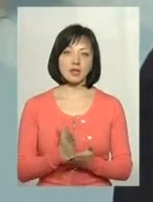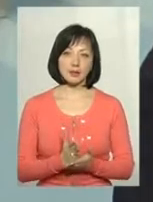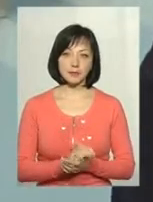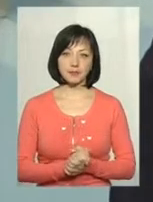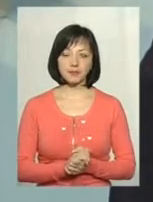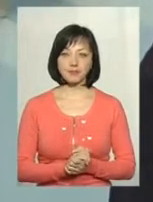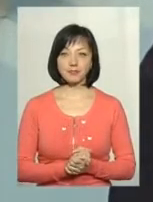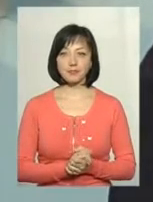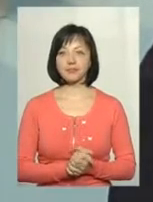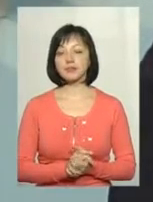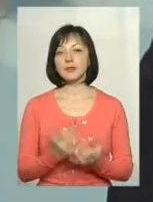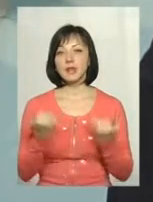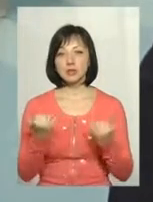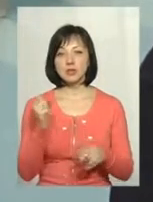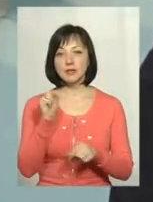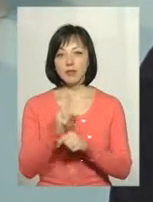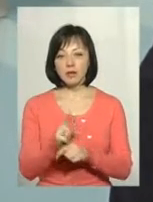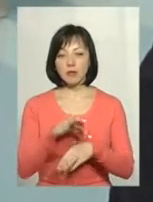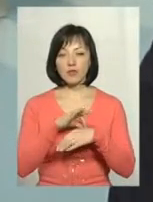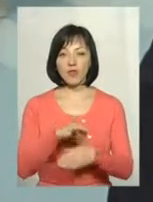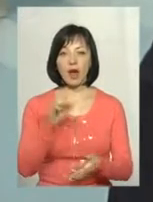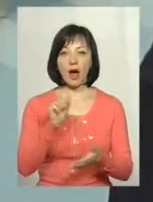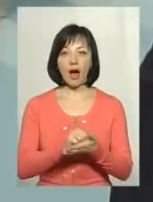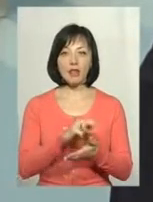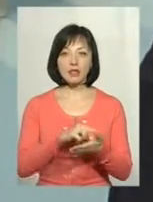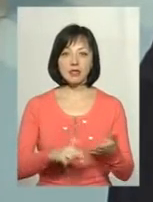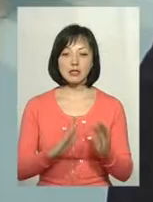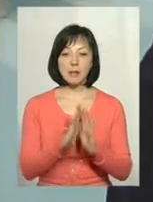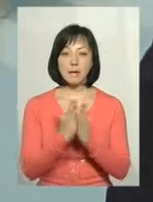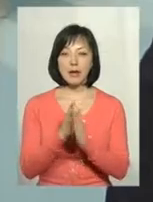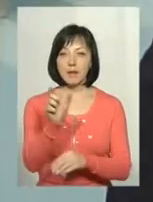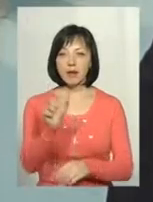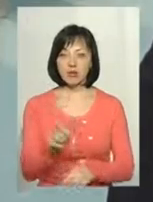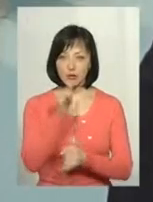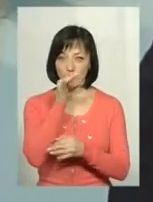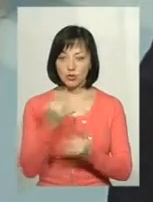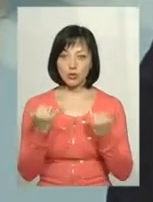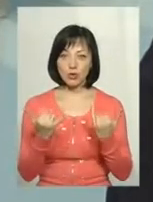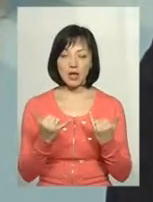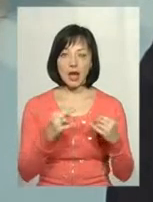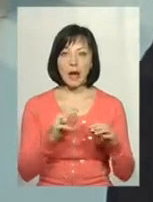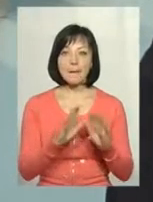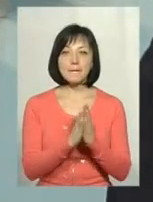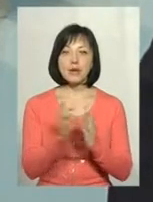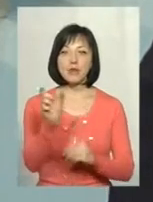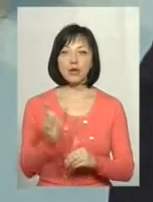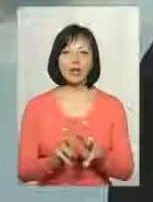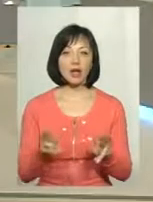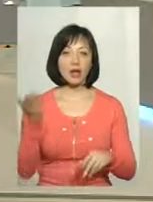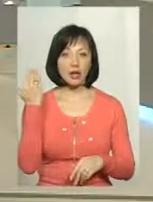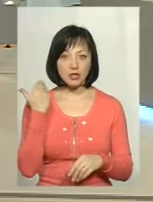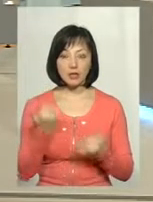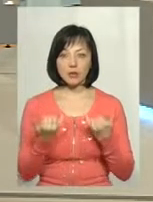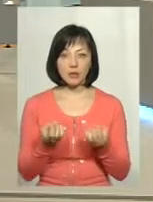населеному пункті. Ми сьогодні ставимо завдання, ми вже й провели атестацію бібліотекарів. Не можуть сьогодні бібліотекарі працювати так, як раніше.